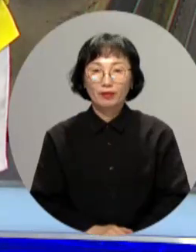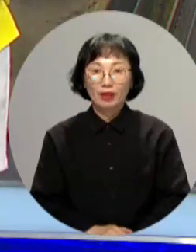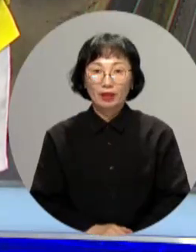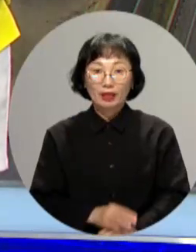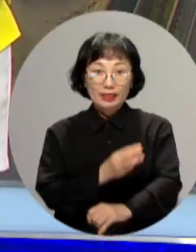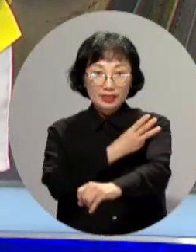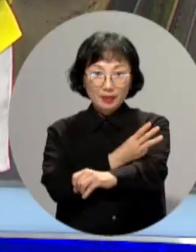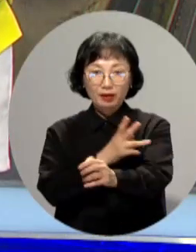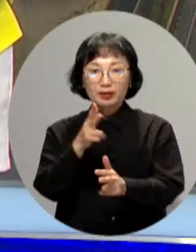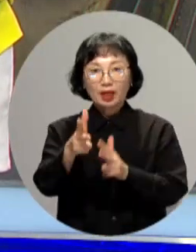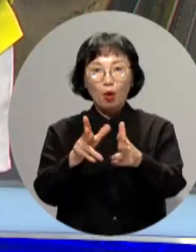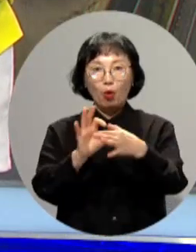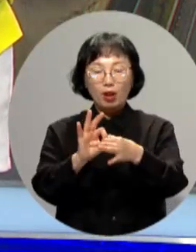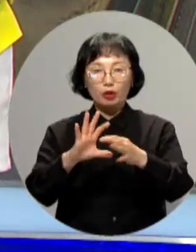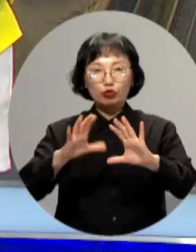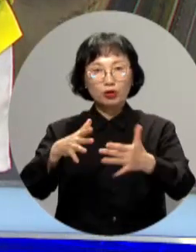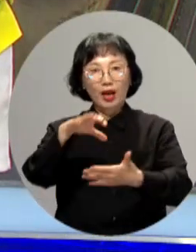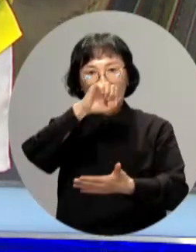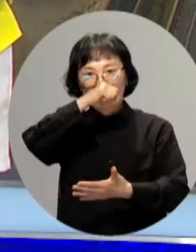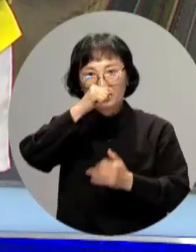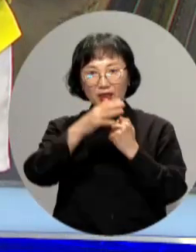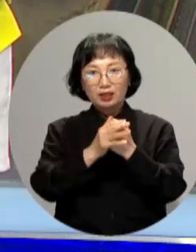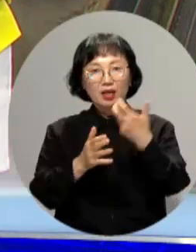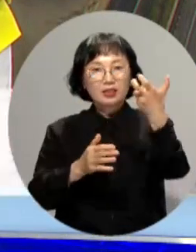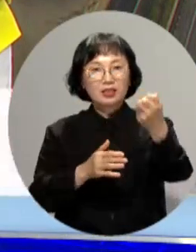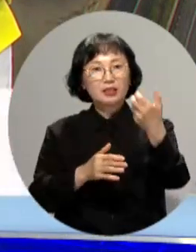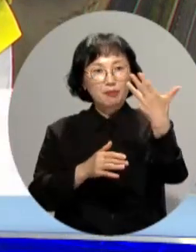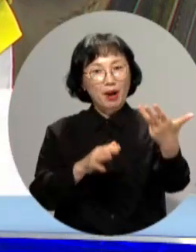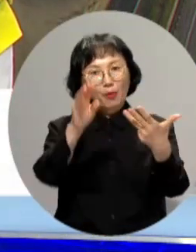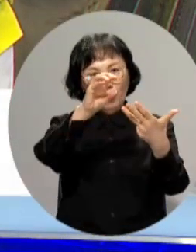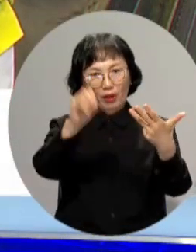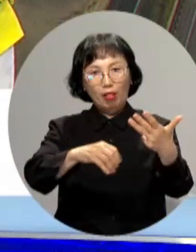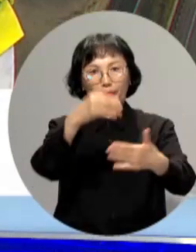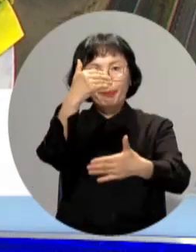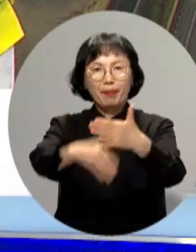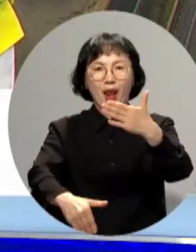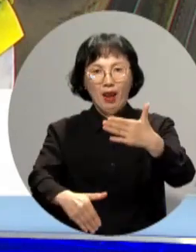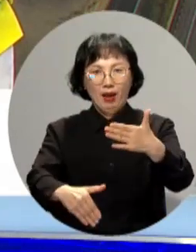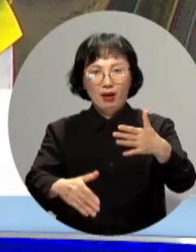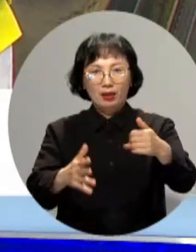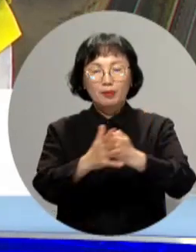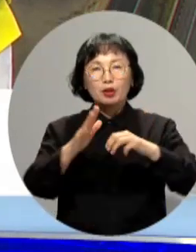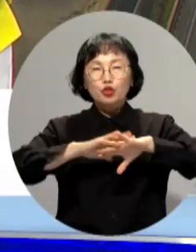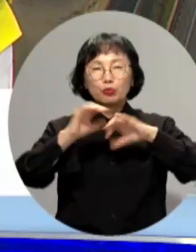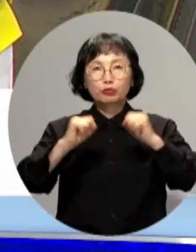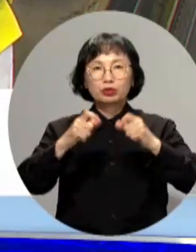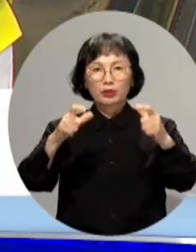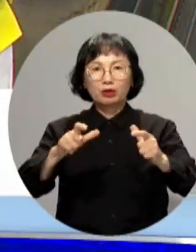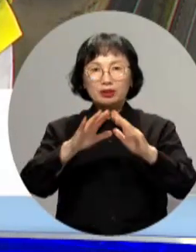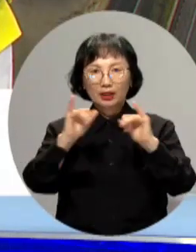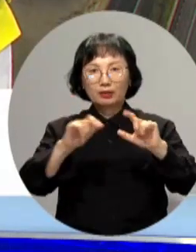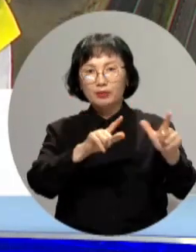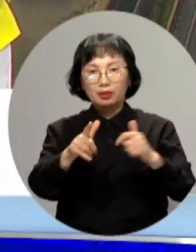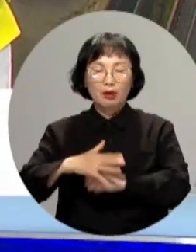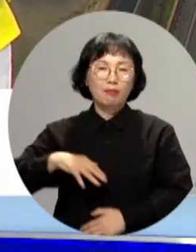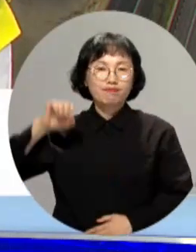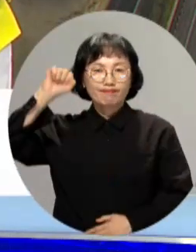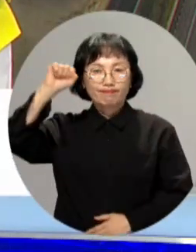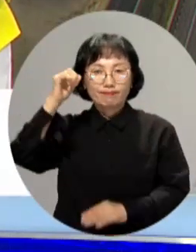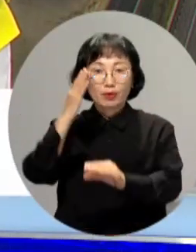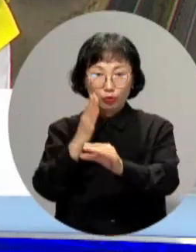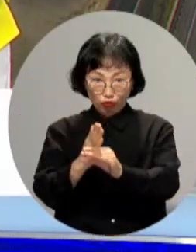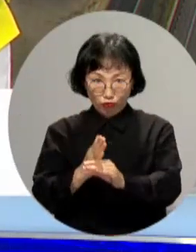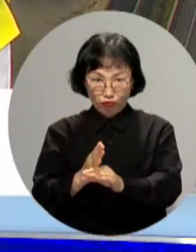새만금 사업 관련 국가 예산이 무려 78%나 삭감되면서 전라북도가 반발하고 있습니다. 재벌이